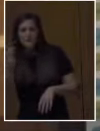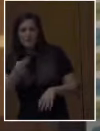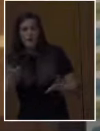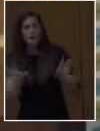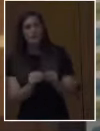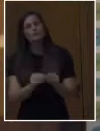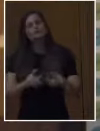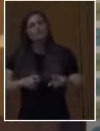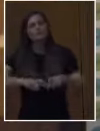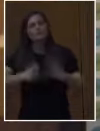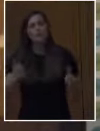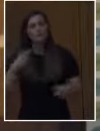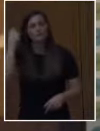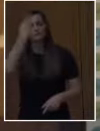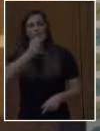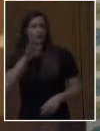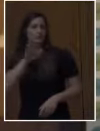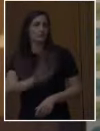με προσωπικότητα.